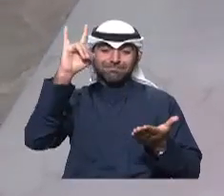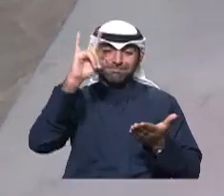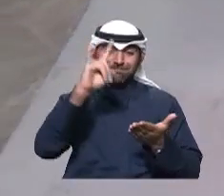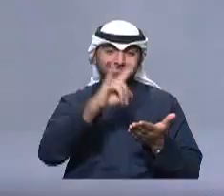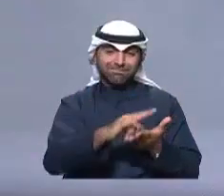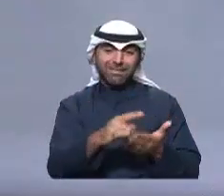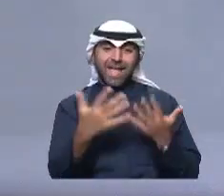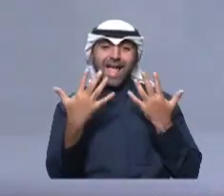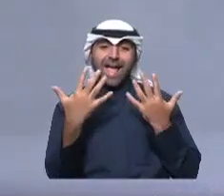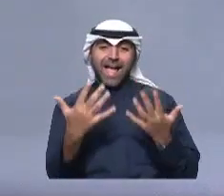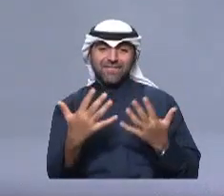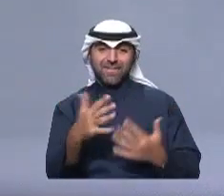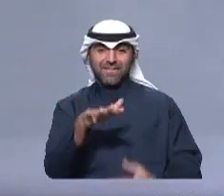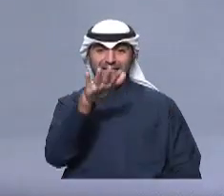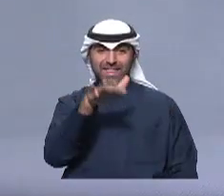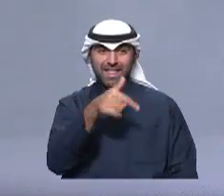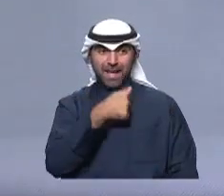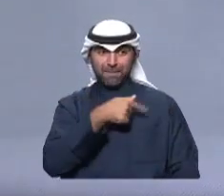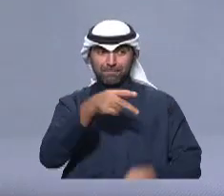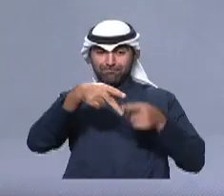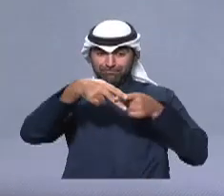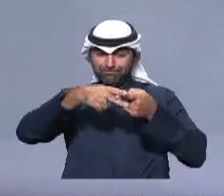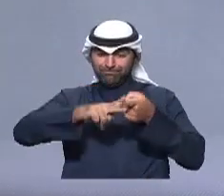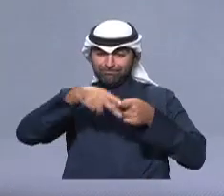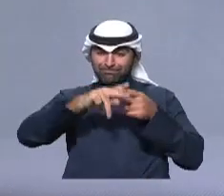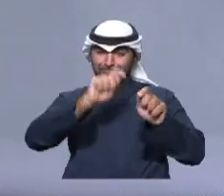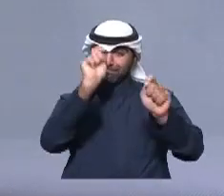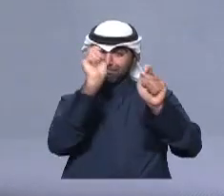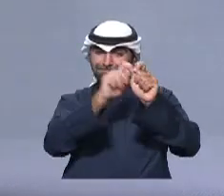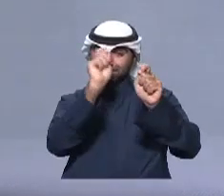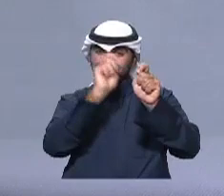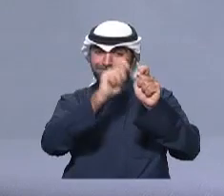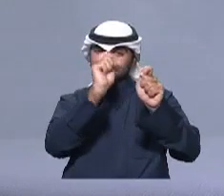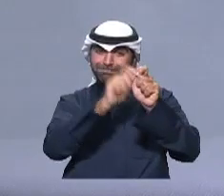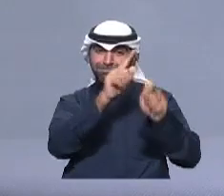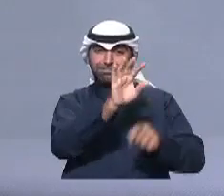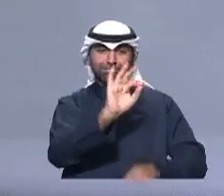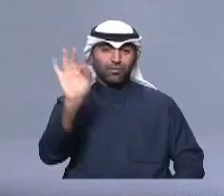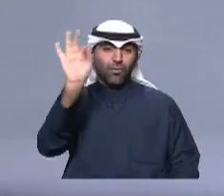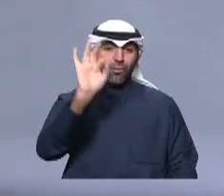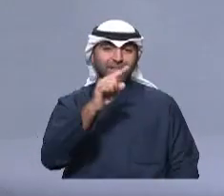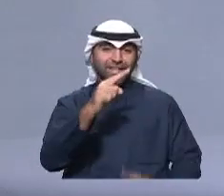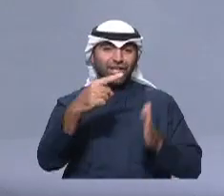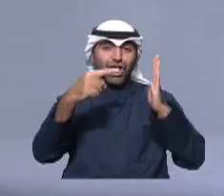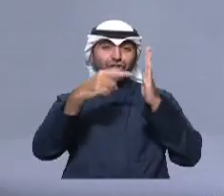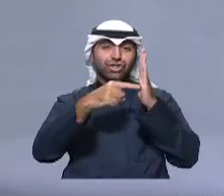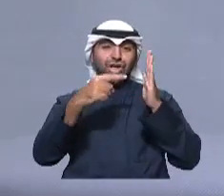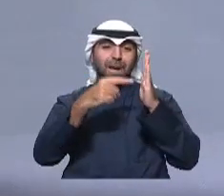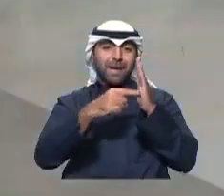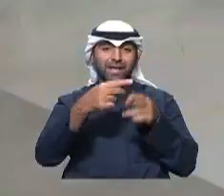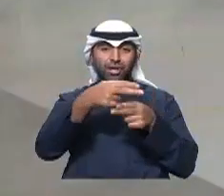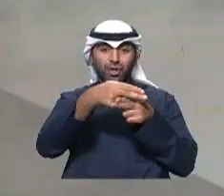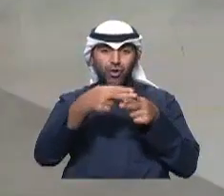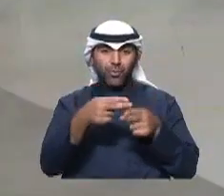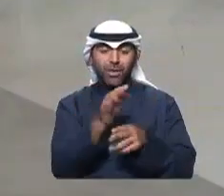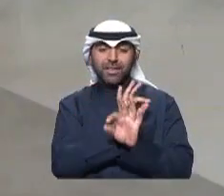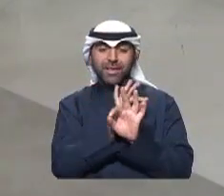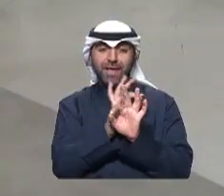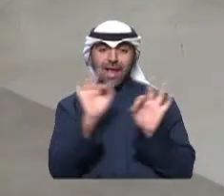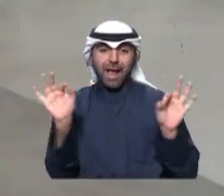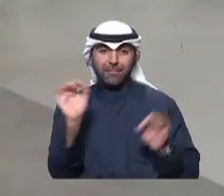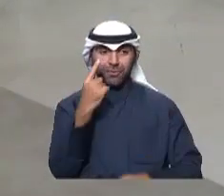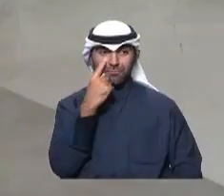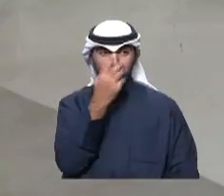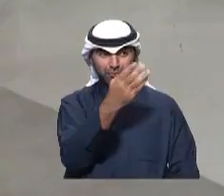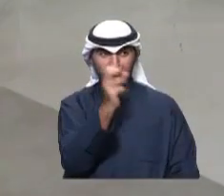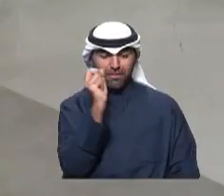التصنيع كان بالكامل في جامعة الكويت في الورشة بالخالدية، ومثل ما تشوفون طيارة يعني شكلها بسيط